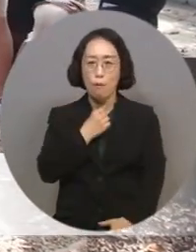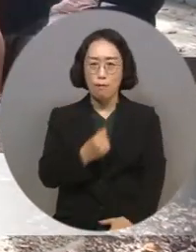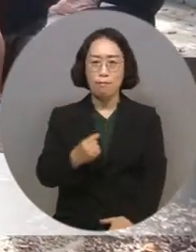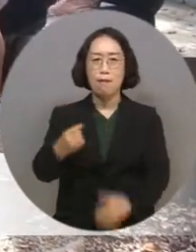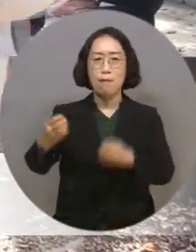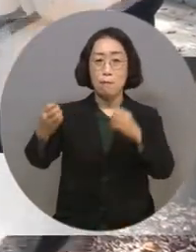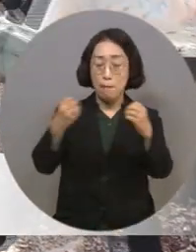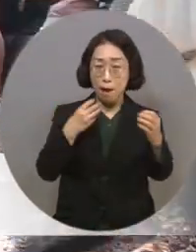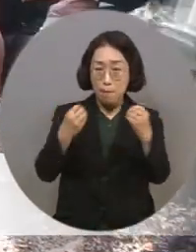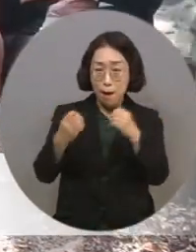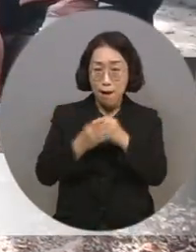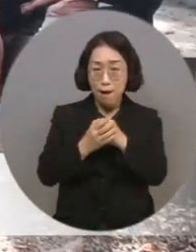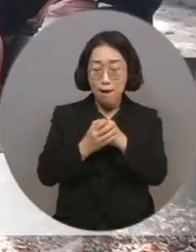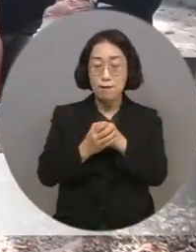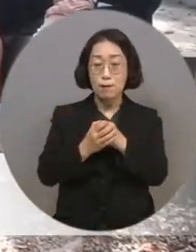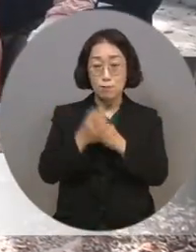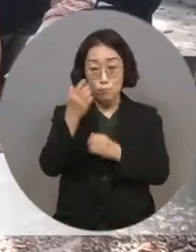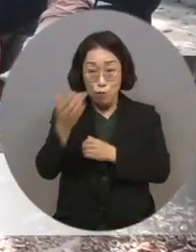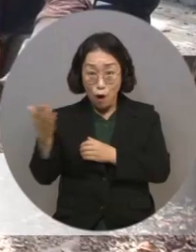원한다라는 이제 조사를 하고